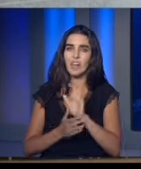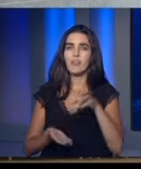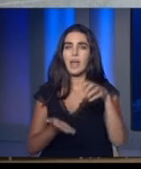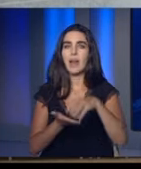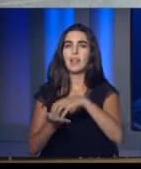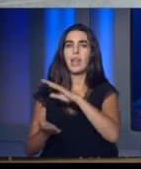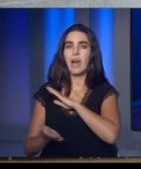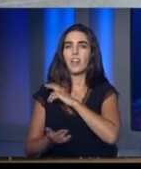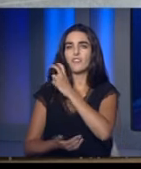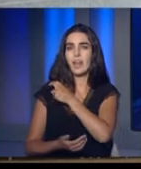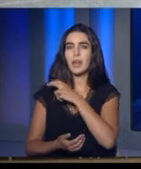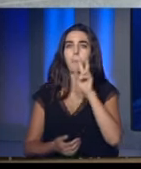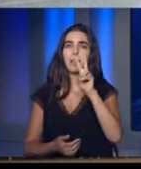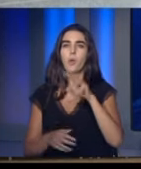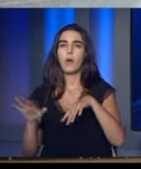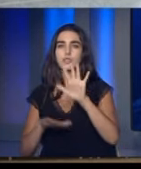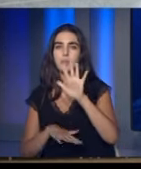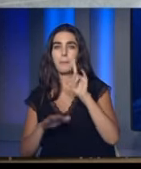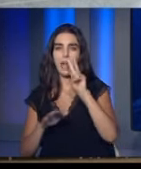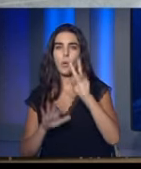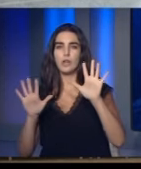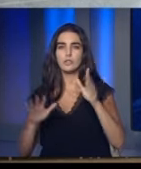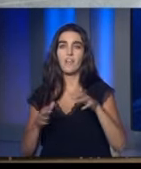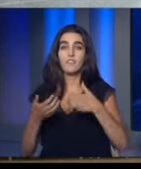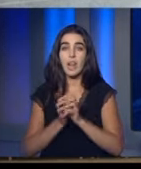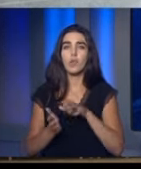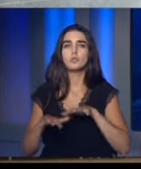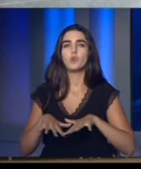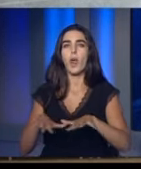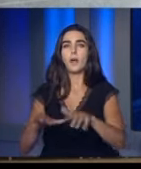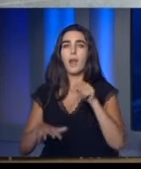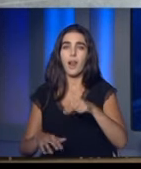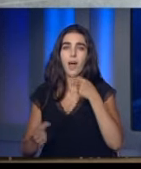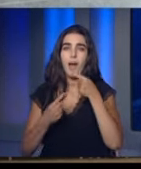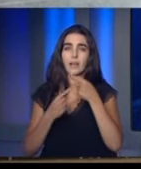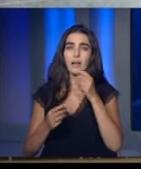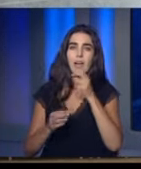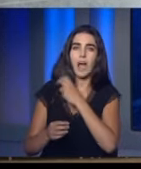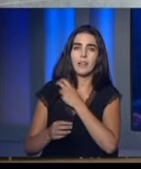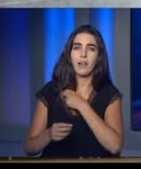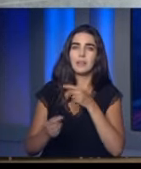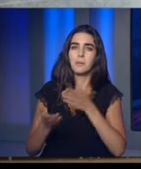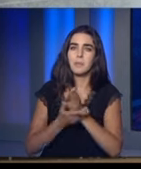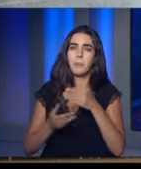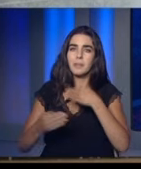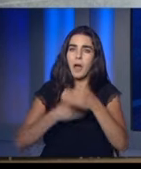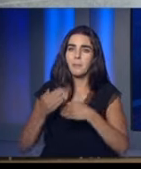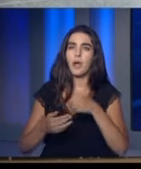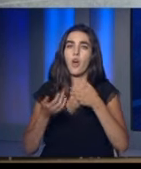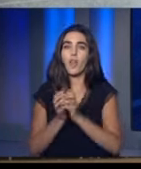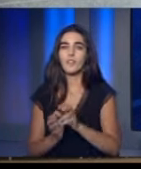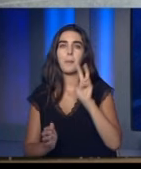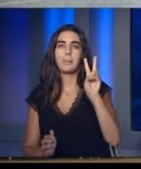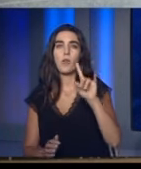كتيبة المدرعات التابع للواء السابع في ثكنة جاملة، ومقر قيادة الفرقة 210 فرقة الجولان في قاعدة